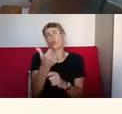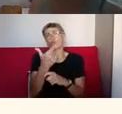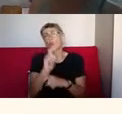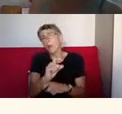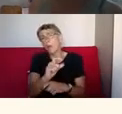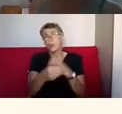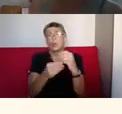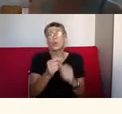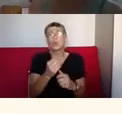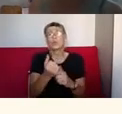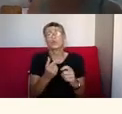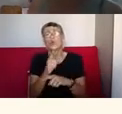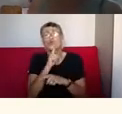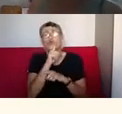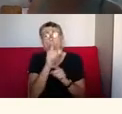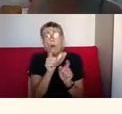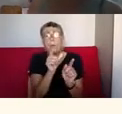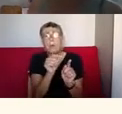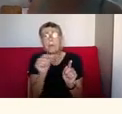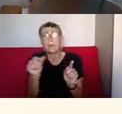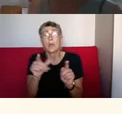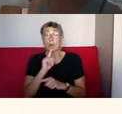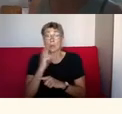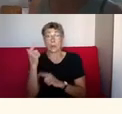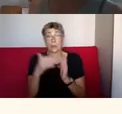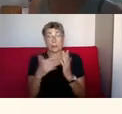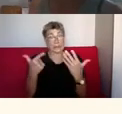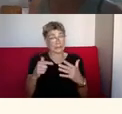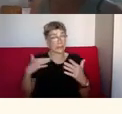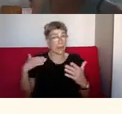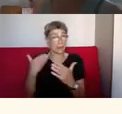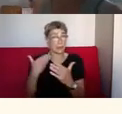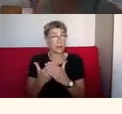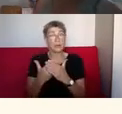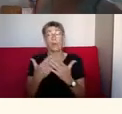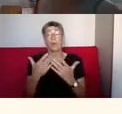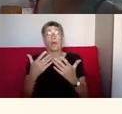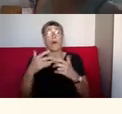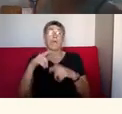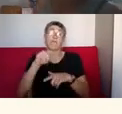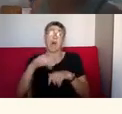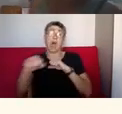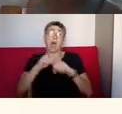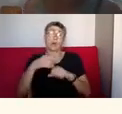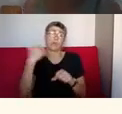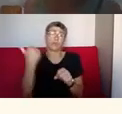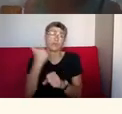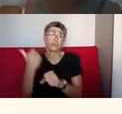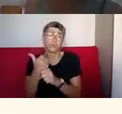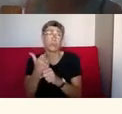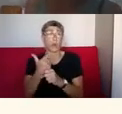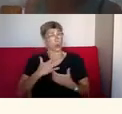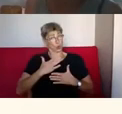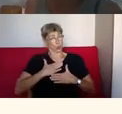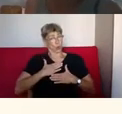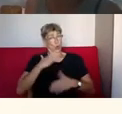jours autour de cette semaine-là. Et donc, depuis 2017, on met en place plus ou moins 20 actions par an, que ce soit portées par nos services ou par